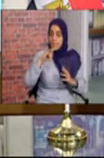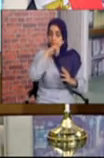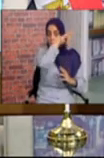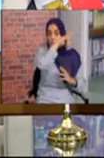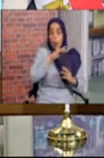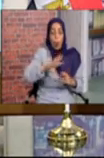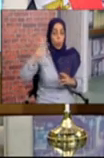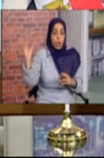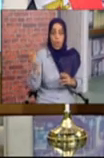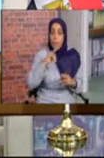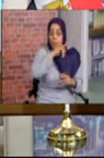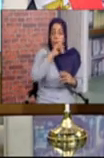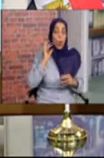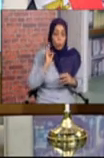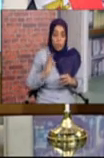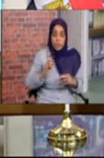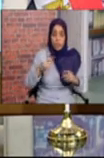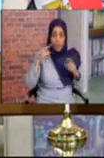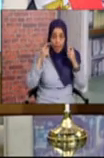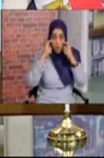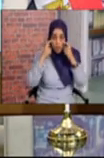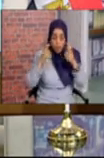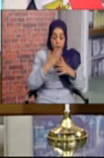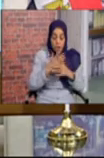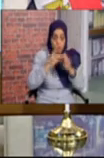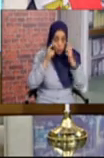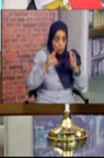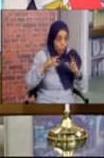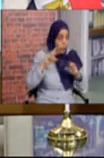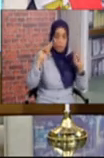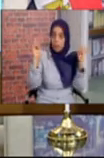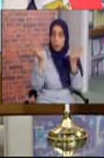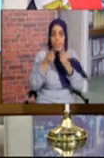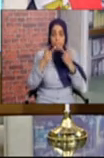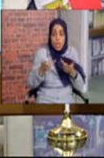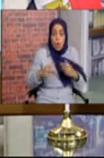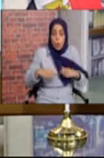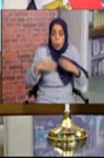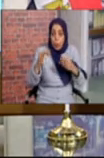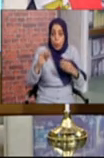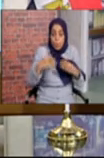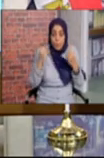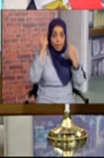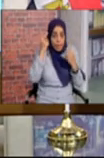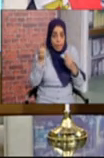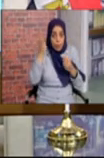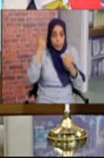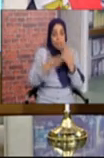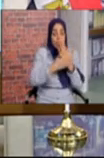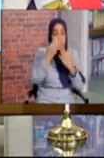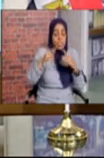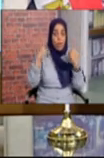كلنا بنسافر ولازم نسافر علشان نشوف بلادنا ايه والبلاد دي ايه، ونقتبس ونبتكر الجديد في